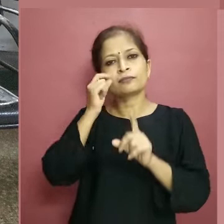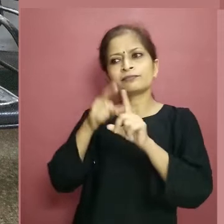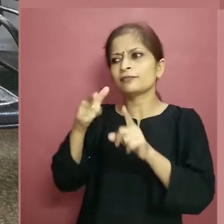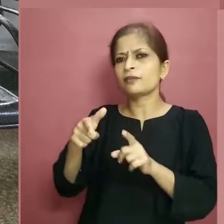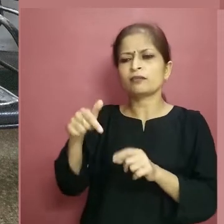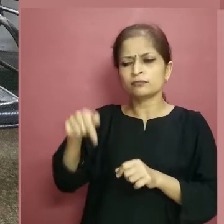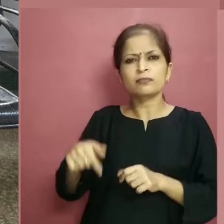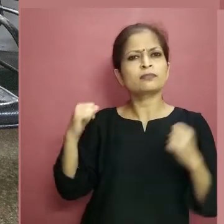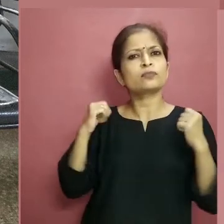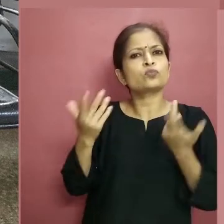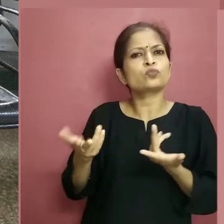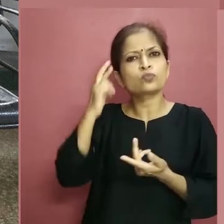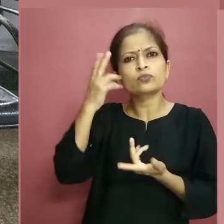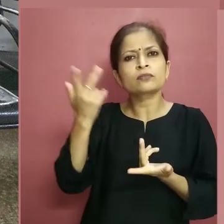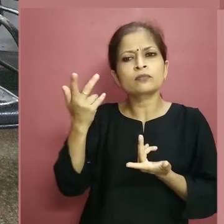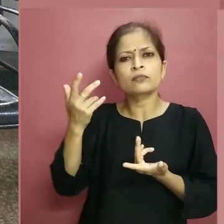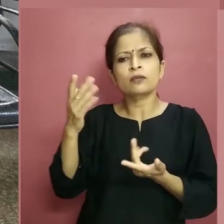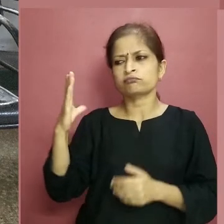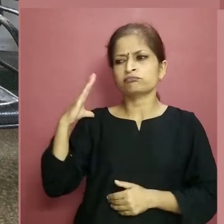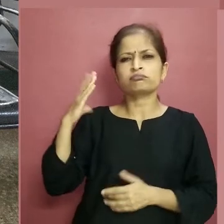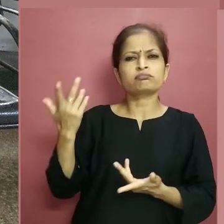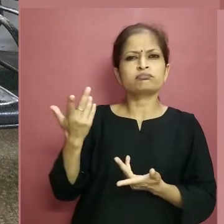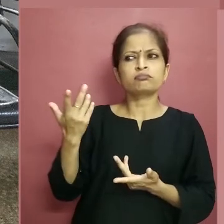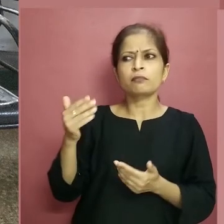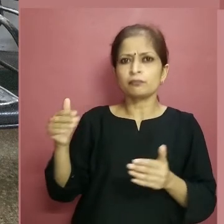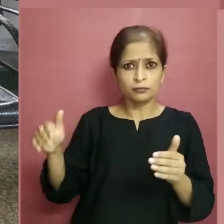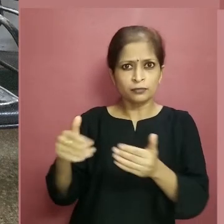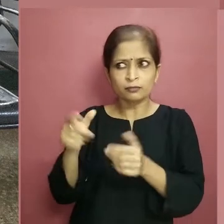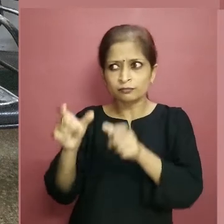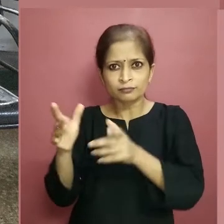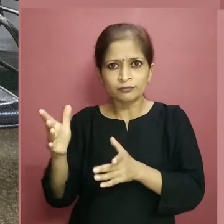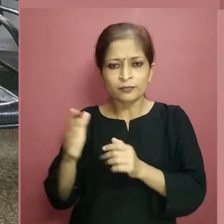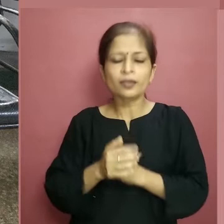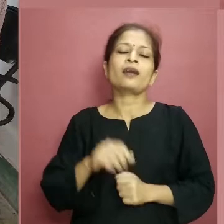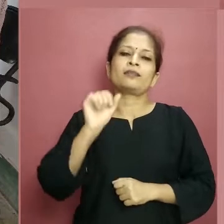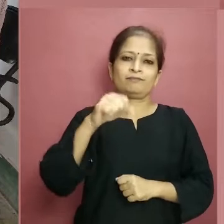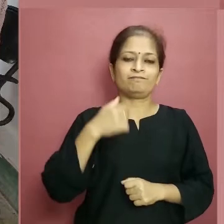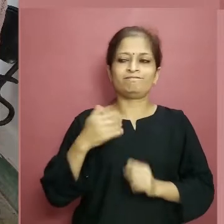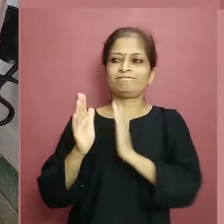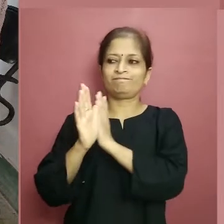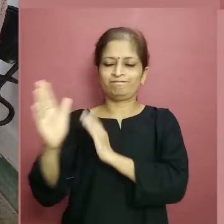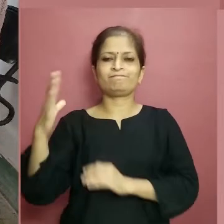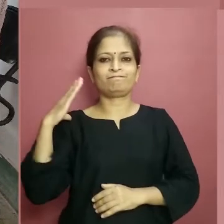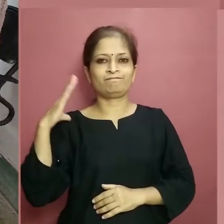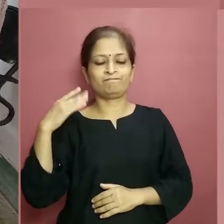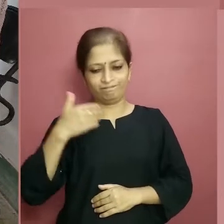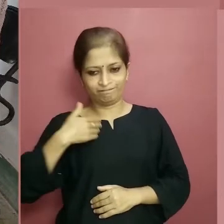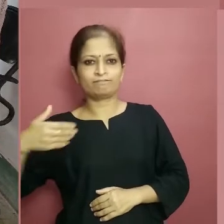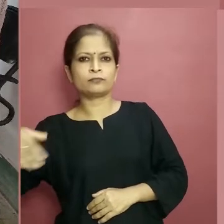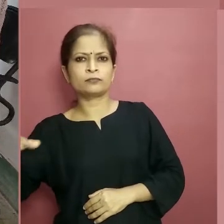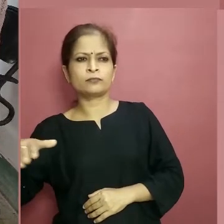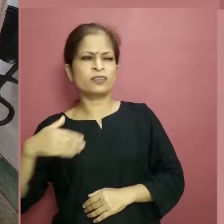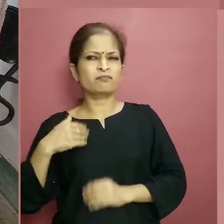रही हो। और सुनाओ धनंजय भाई, यहाँ कैसे बैठे हो? किसी का इंतजार कर रहे हो क्या? हाँ, इंतजार ही कर